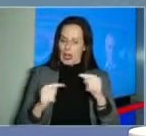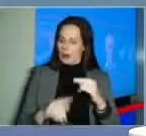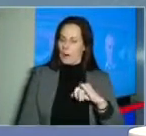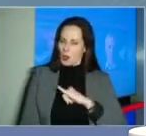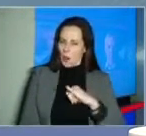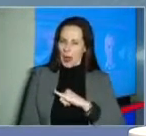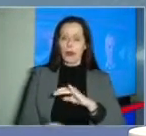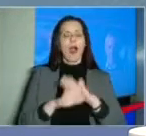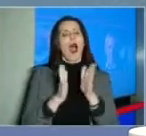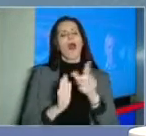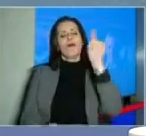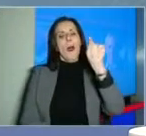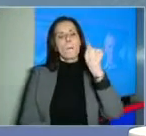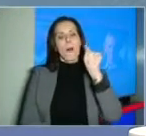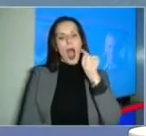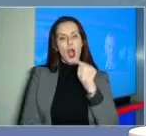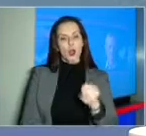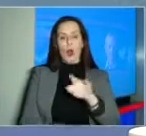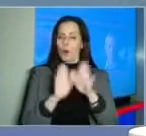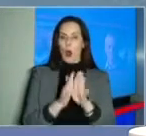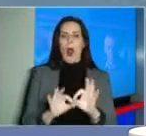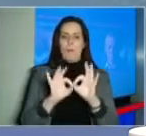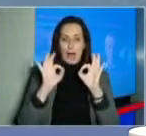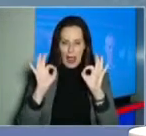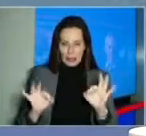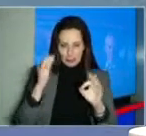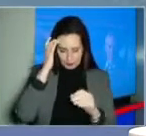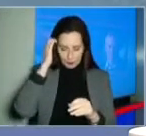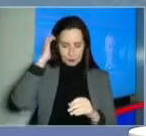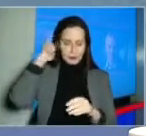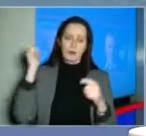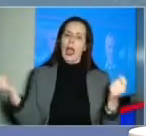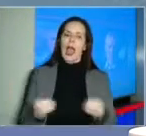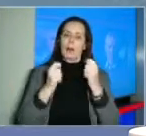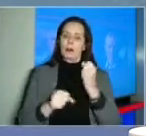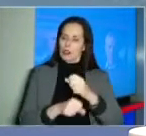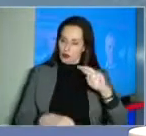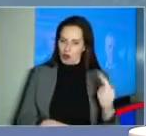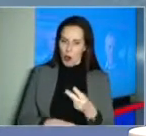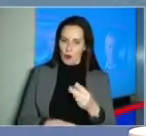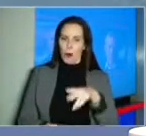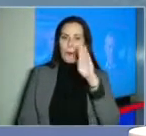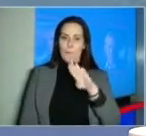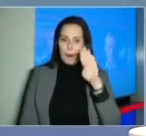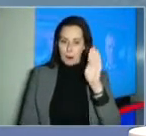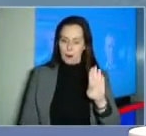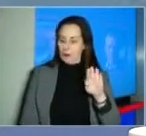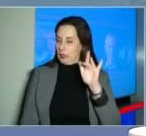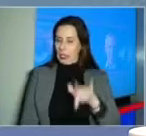מרתק. הכל פתוח והמשחק רק מתחיל. הקמפיינים יותחלו מחדש. נתניהו